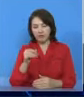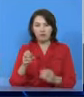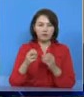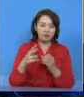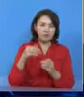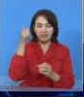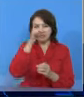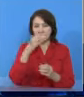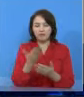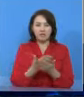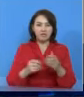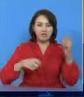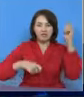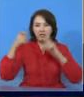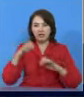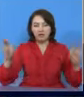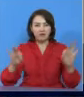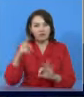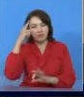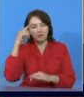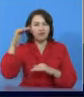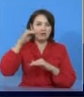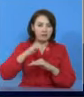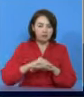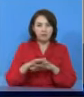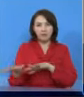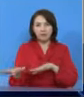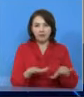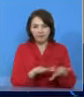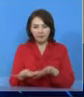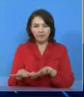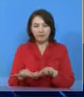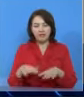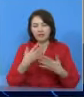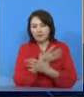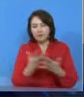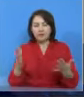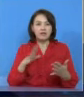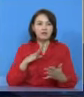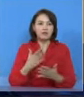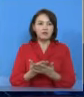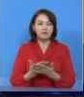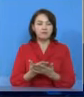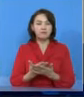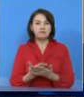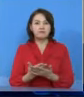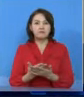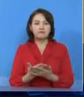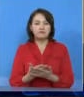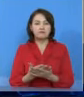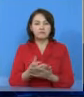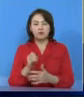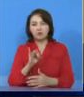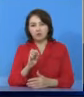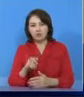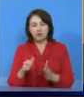жылдан бастап біздер ән фестивальдарын, еске алу кештерін, мынау басқа да іс шараларын, мынау мол мұрасы,